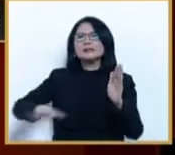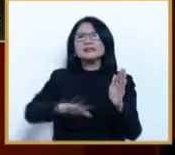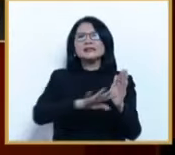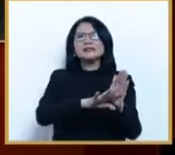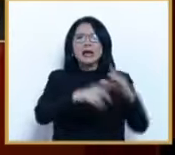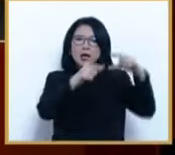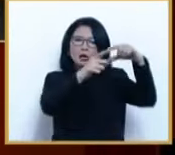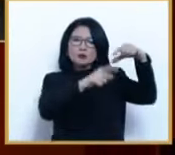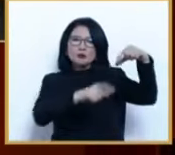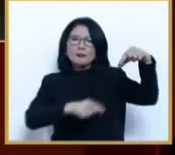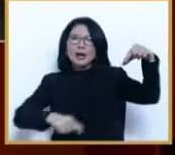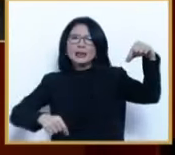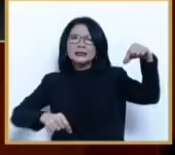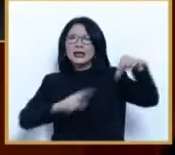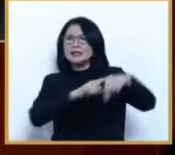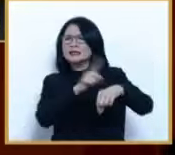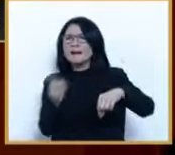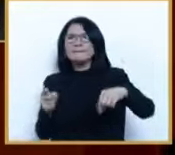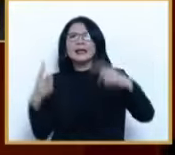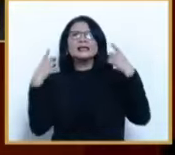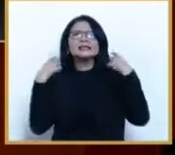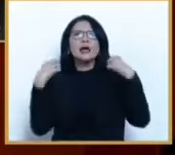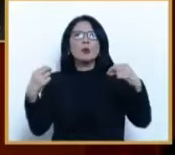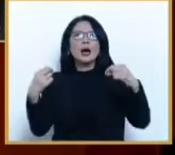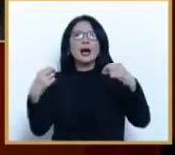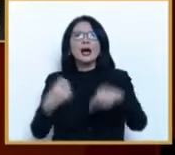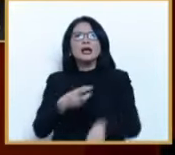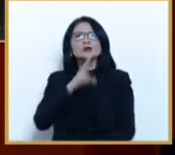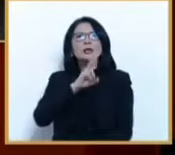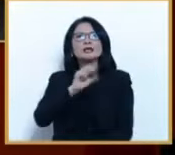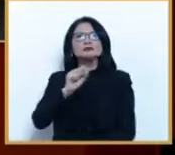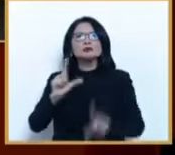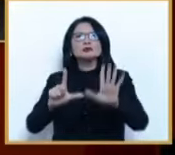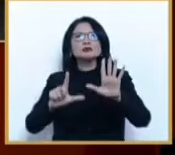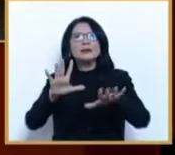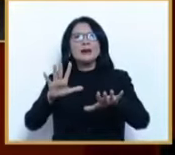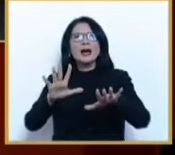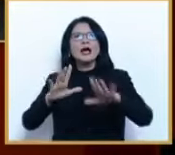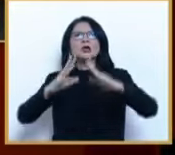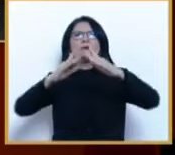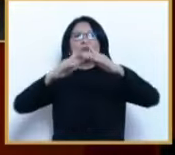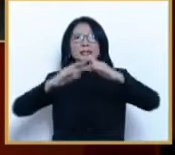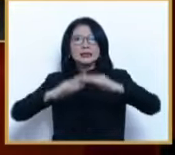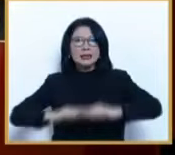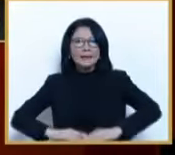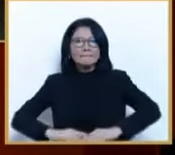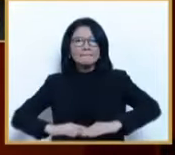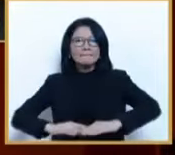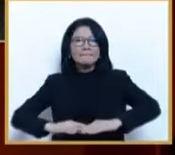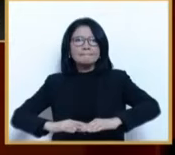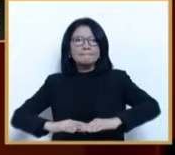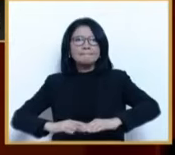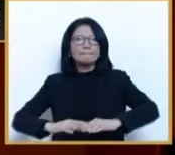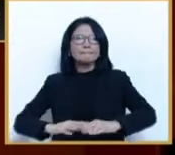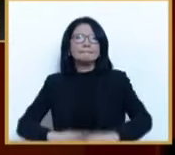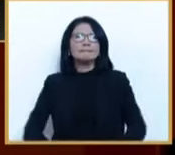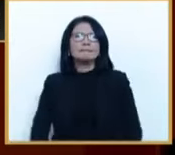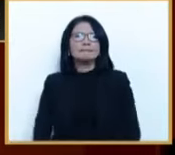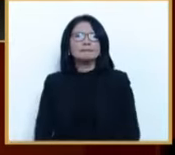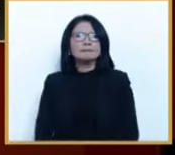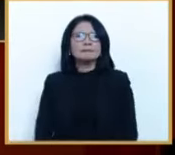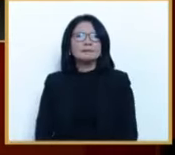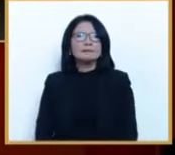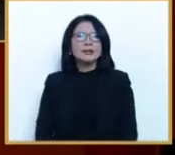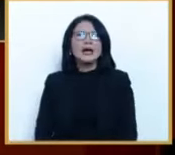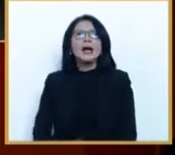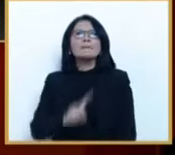Sumatera sampai Jawa di 20075 bisa tenggelam oleh karena ituang pertanyaan sederhana